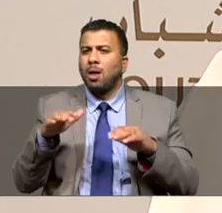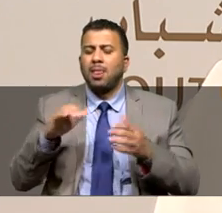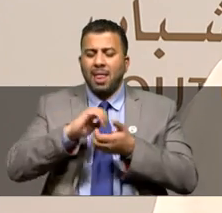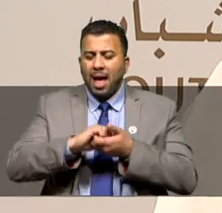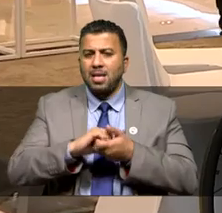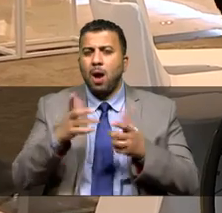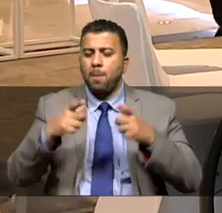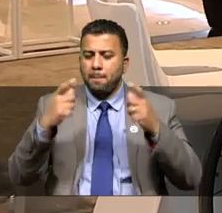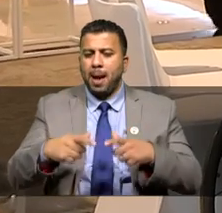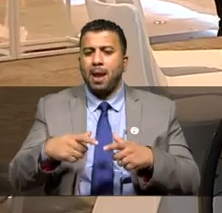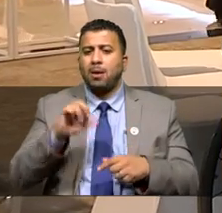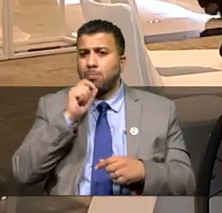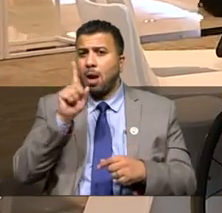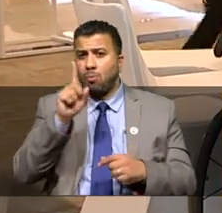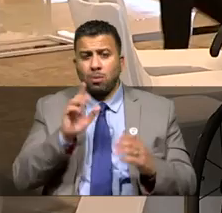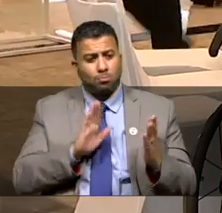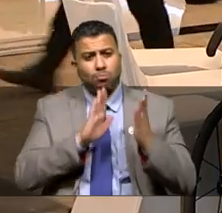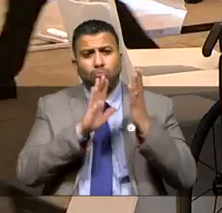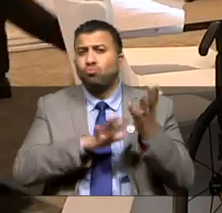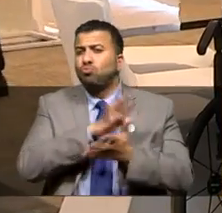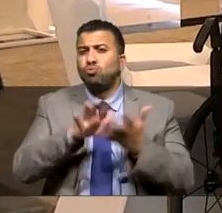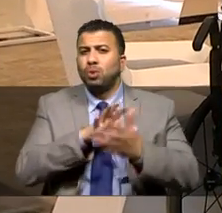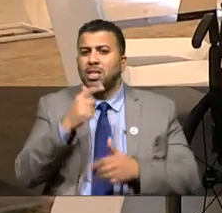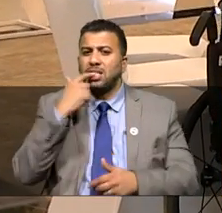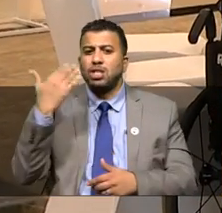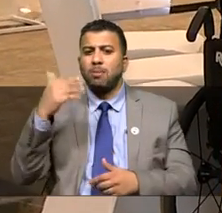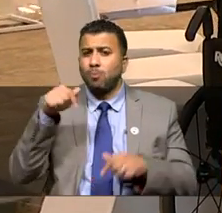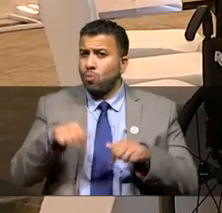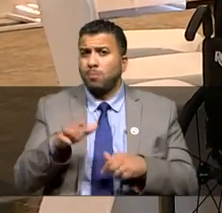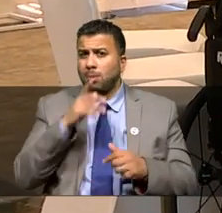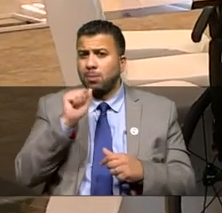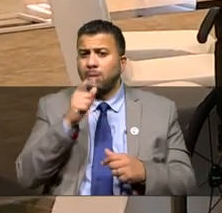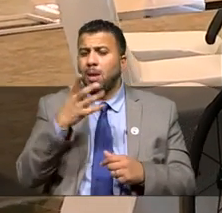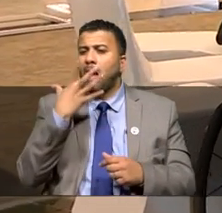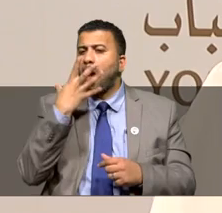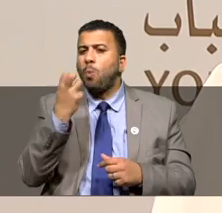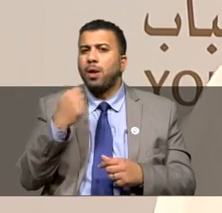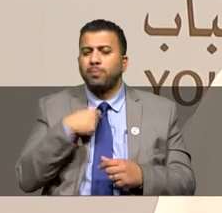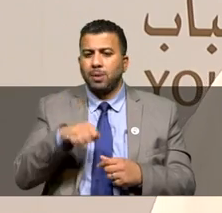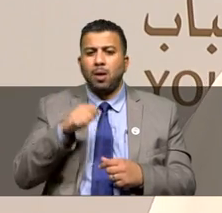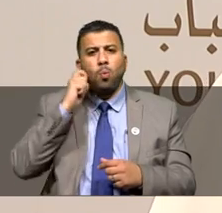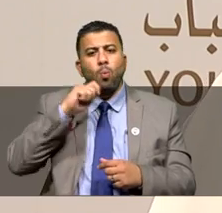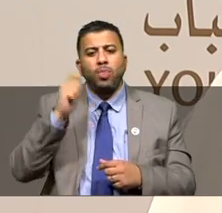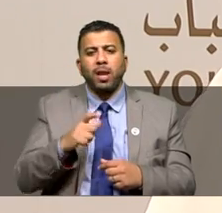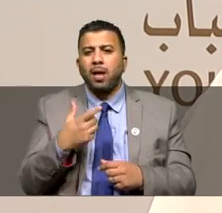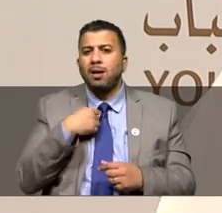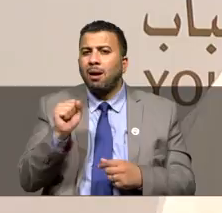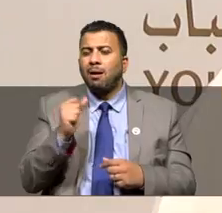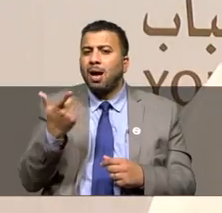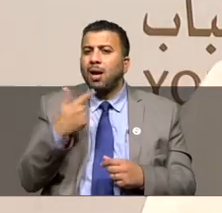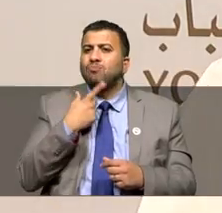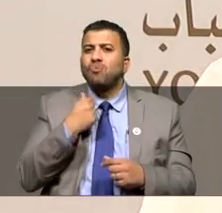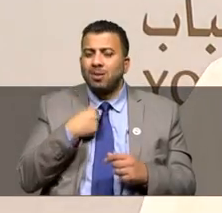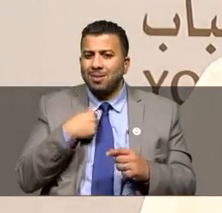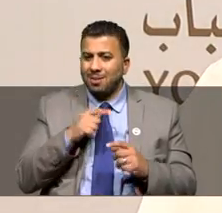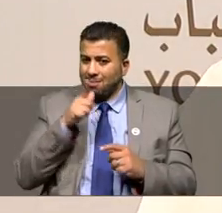المستوى المحلي. أحد التحديات أو المشاكل تواجه الشباب الإماراتي بشكل عام اليوم اللي هي قضية الهوية الوطنية، فهذا كان أحد يعني أبرز النقاط اللي حاولت